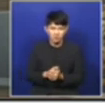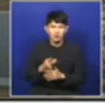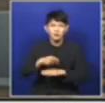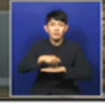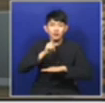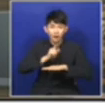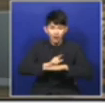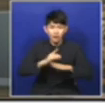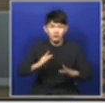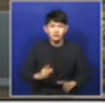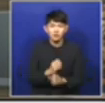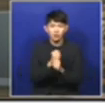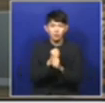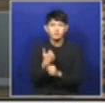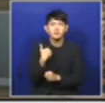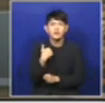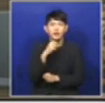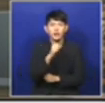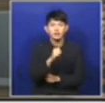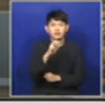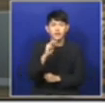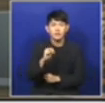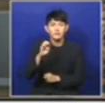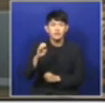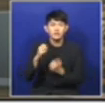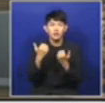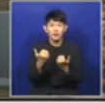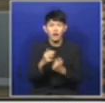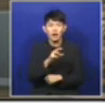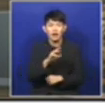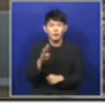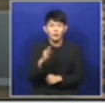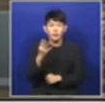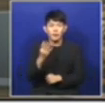รุปแล้วยังมี SME ที่เหลืออยู่ในระบบอีก